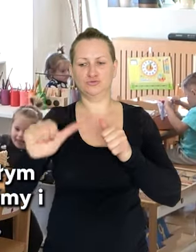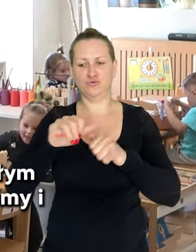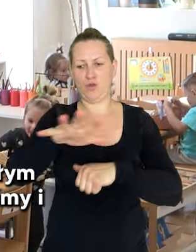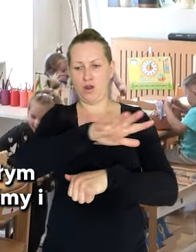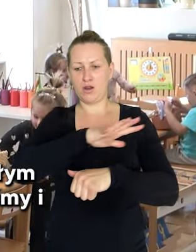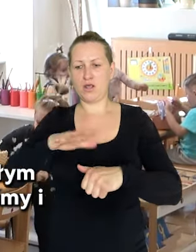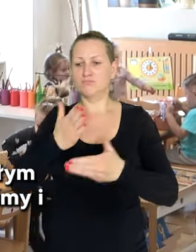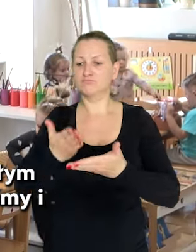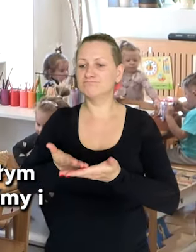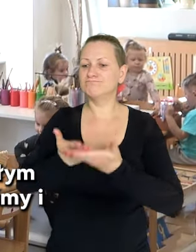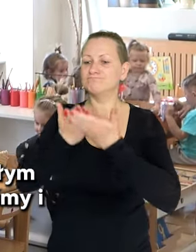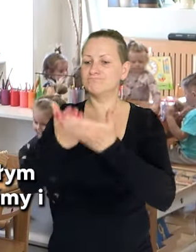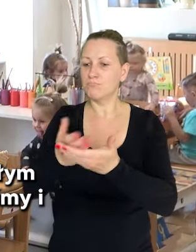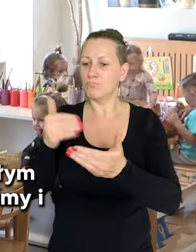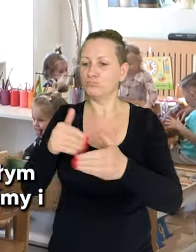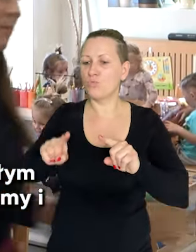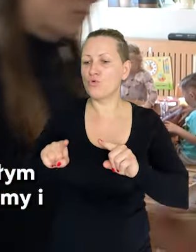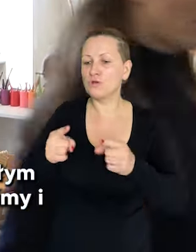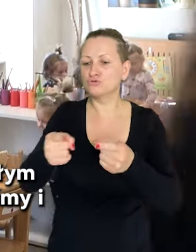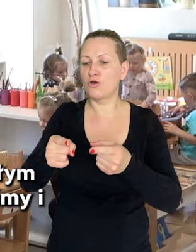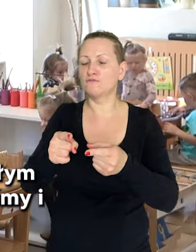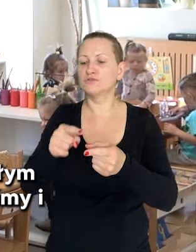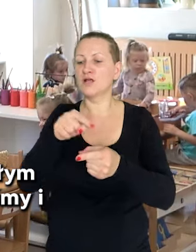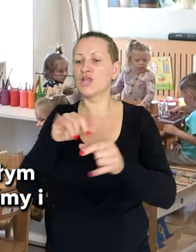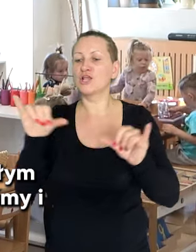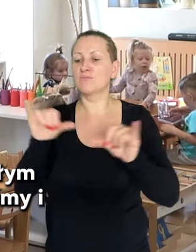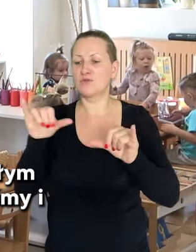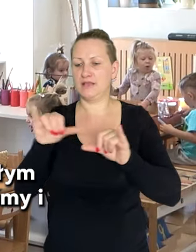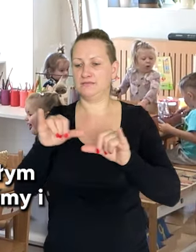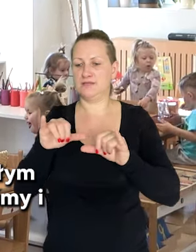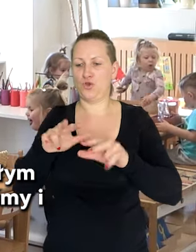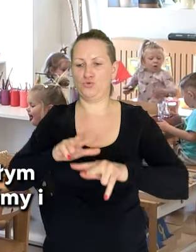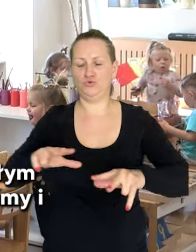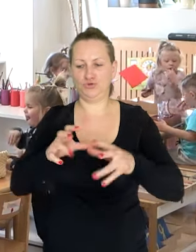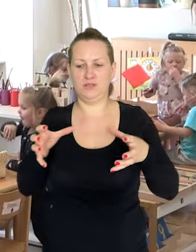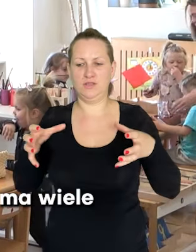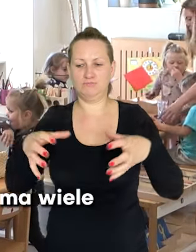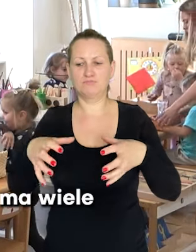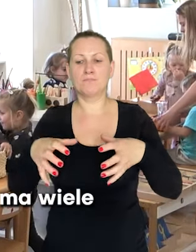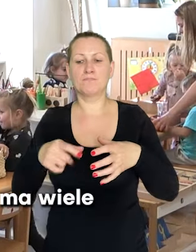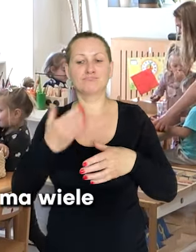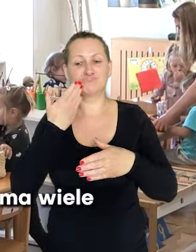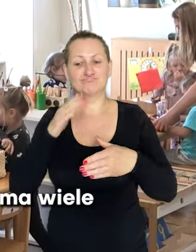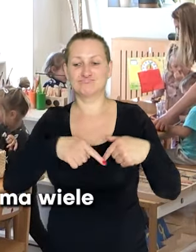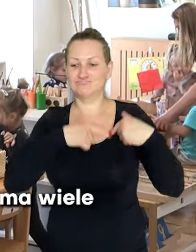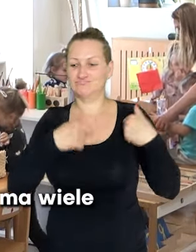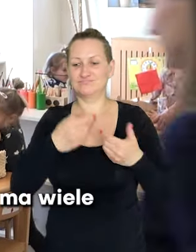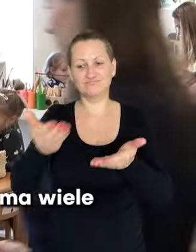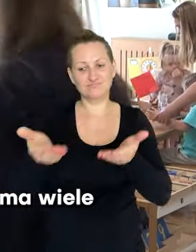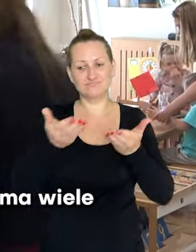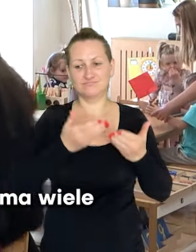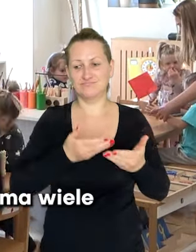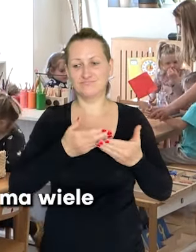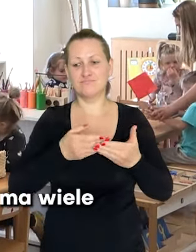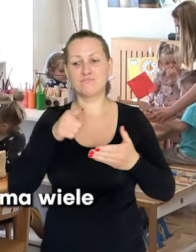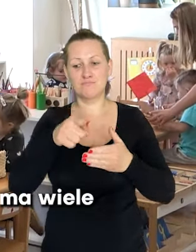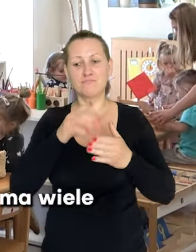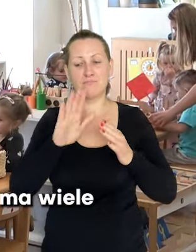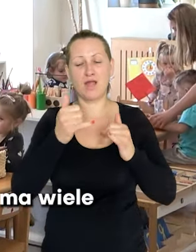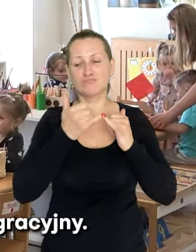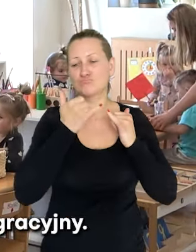przedszkolnym otoczeniem zaproponowaliśmy i zorganizowaliśmy ten piknik. Bardzo serdecznie Państwa zapraszamy. Piknik